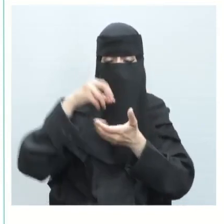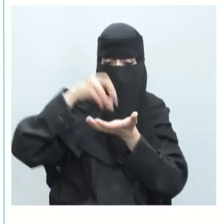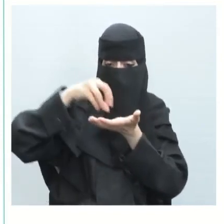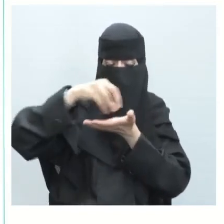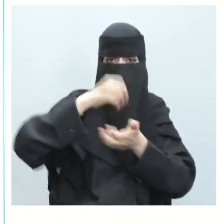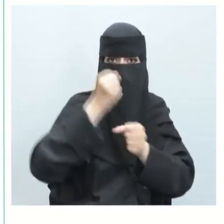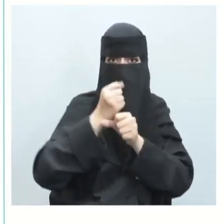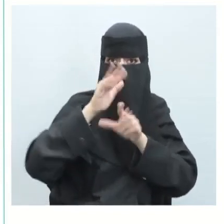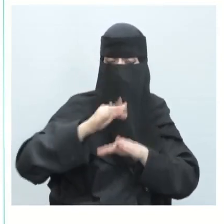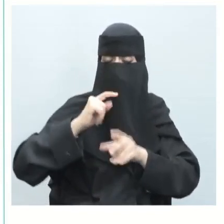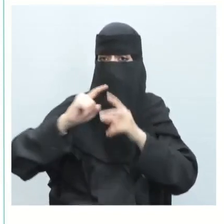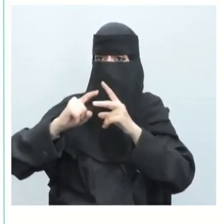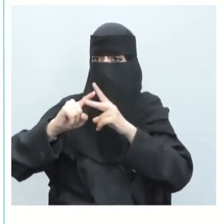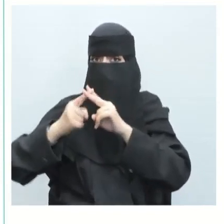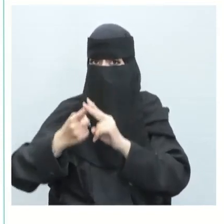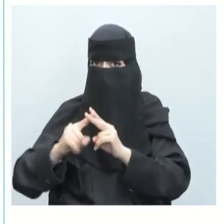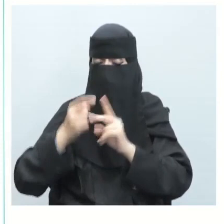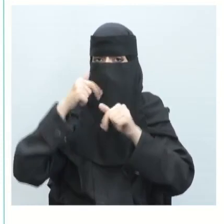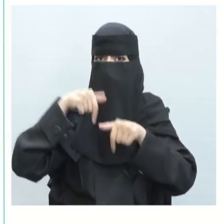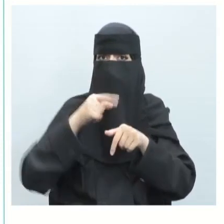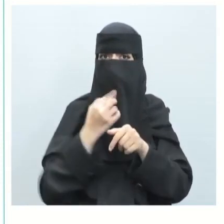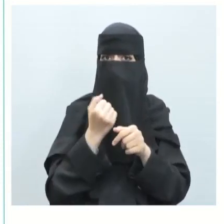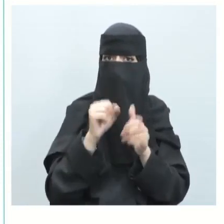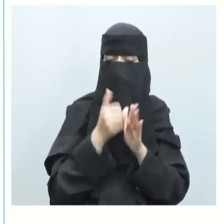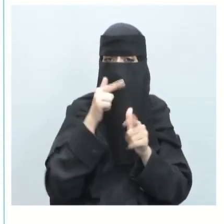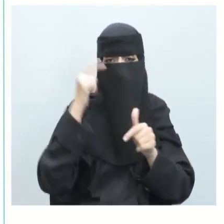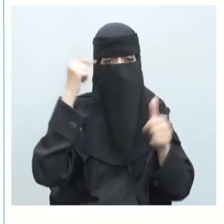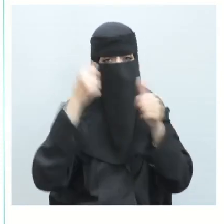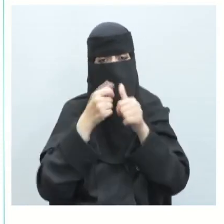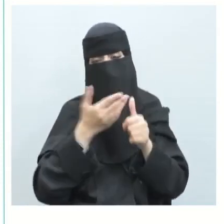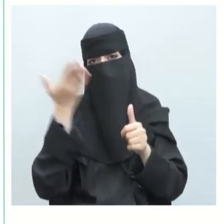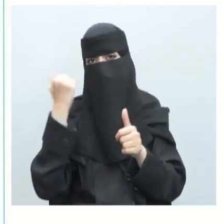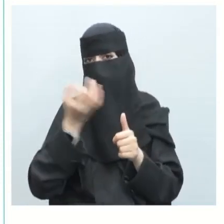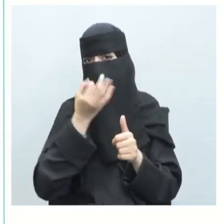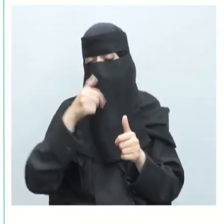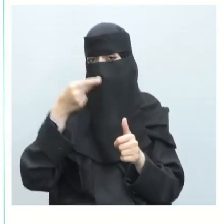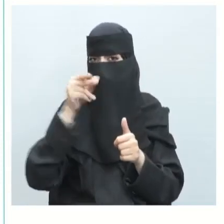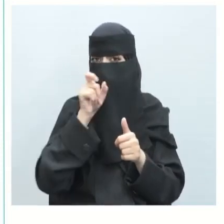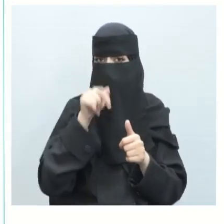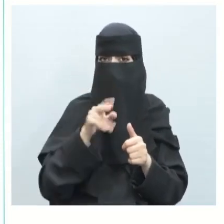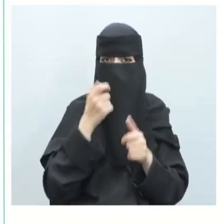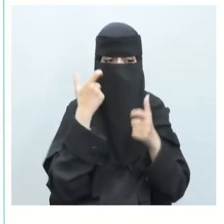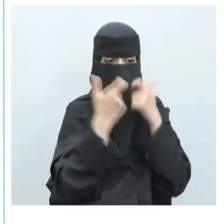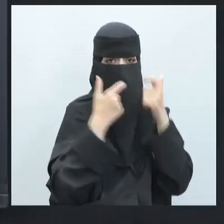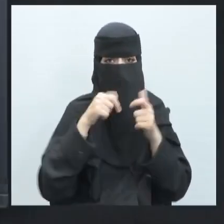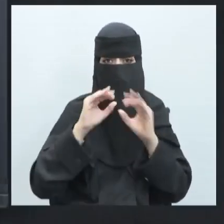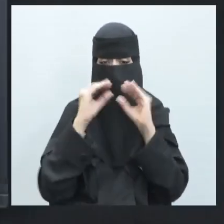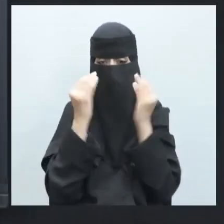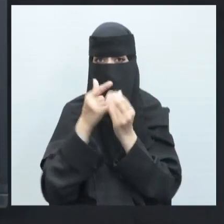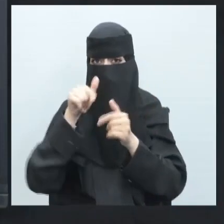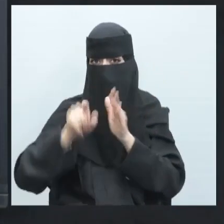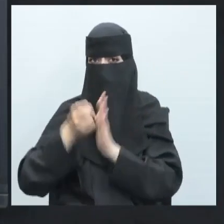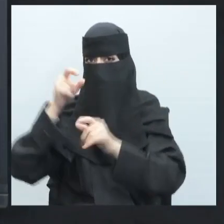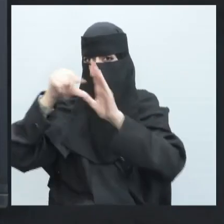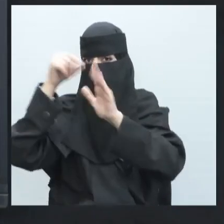فضلا عن جوده الادوات والمعدات وصيانتها لو استذكر سابقا ما تحدثنا فيه عن النظريات الاداريه في اولى